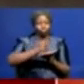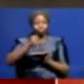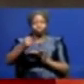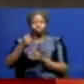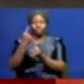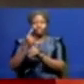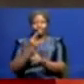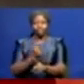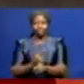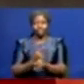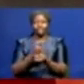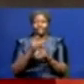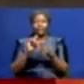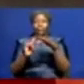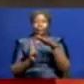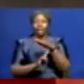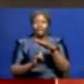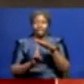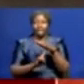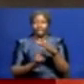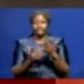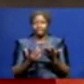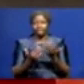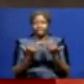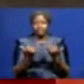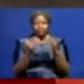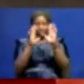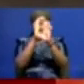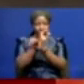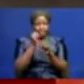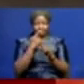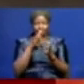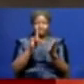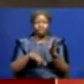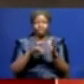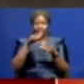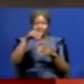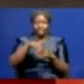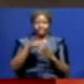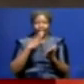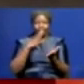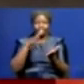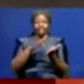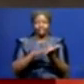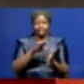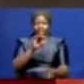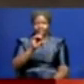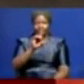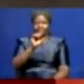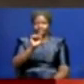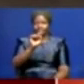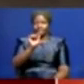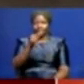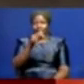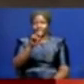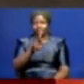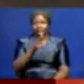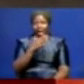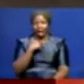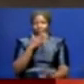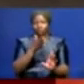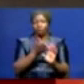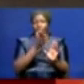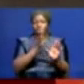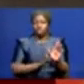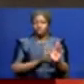mbalimbali. Na hivyo basi rais anasema ya kwamba katika hiyo barua ni ya kwamba Esther Ngero amejiuzulu kwa